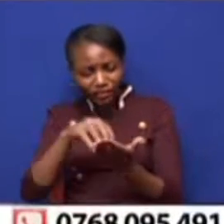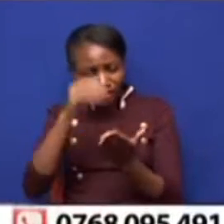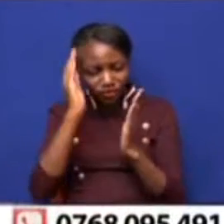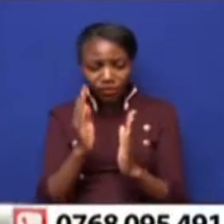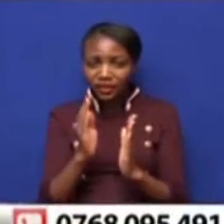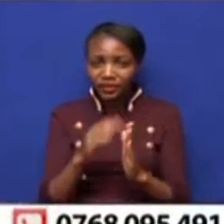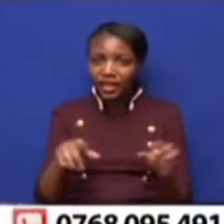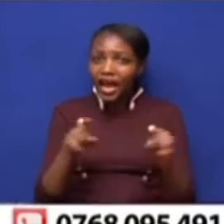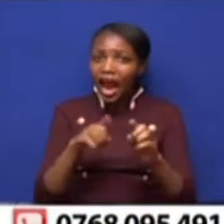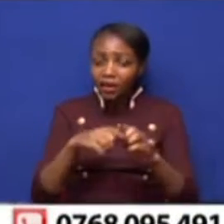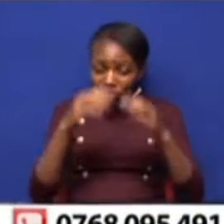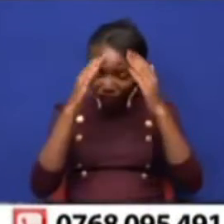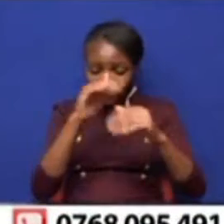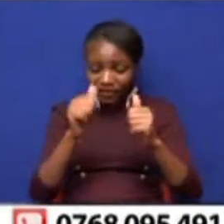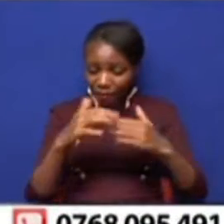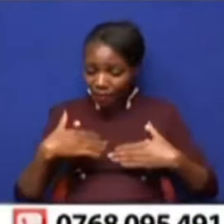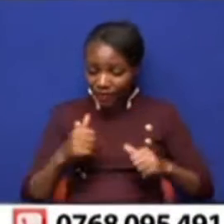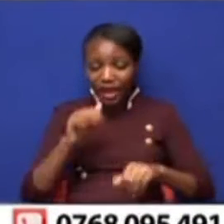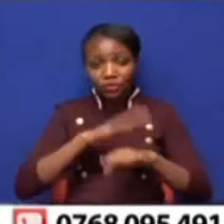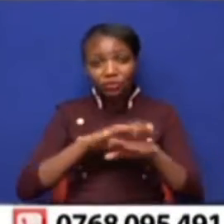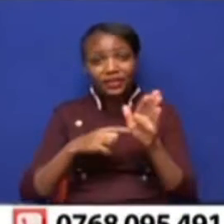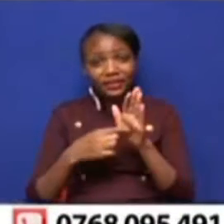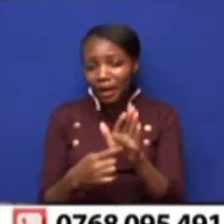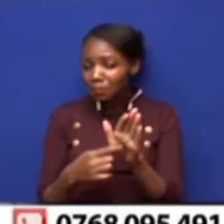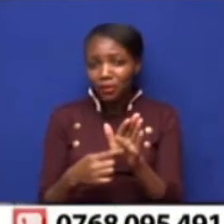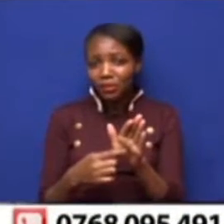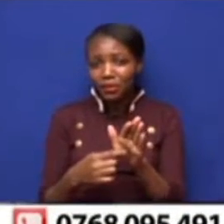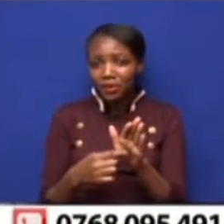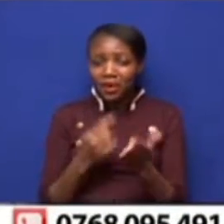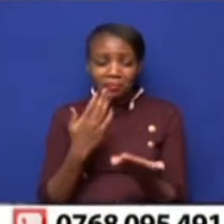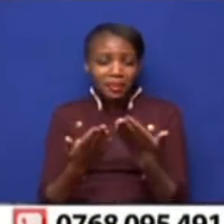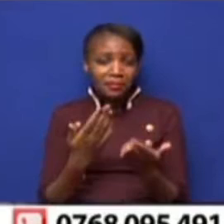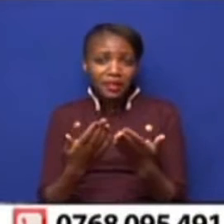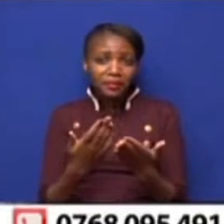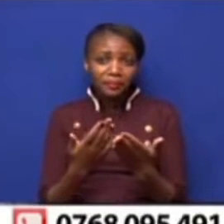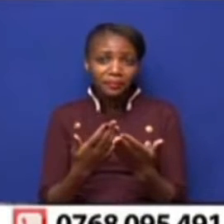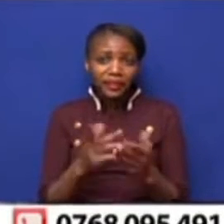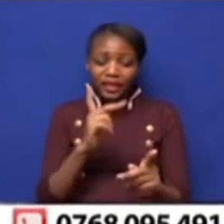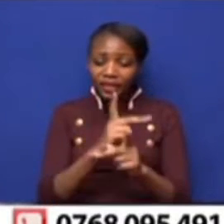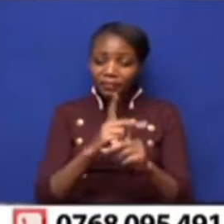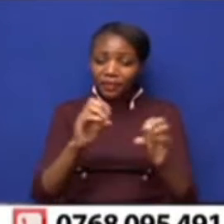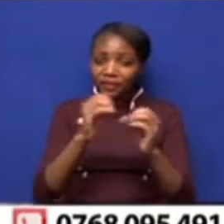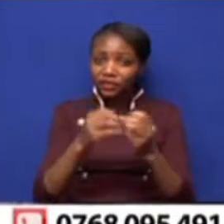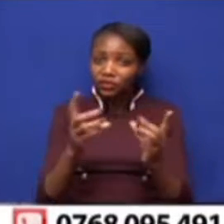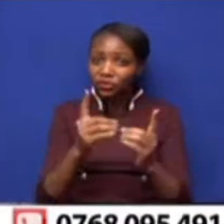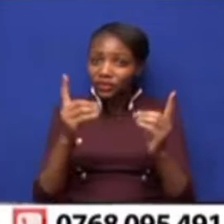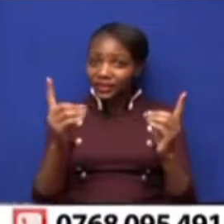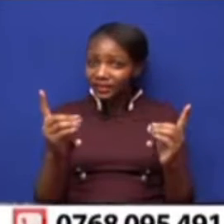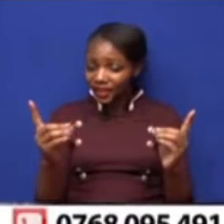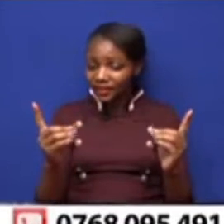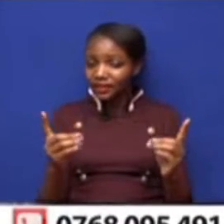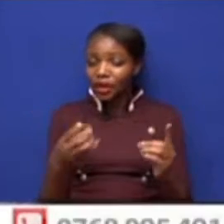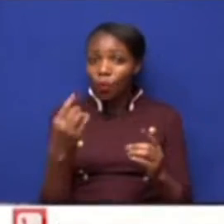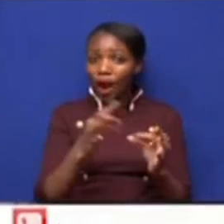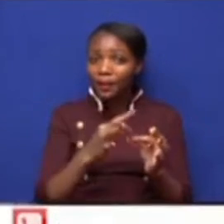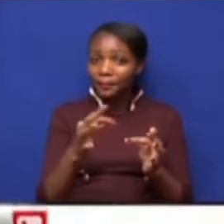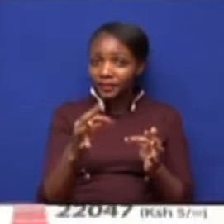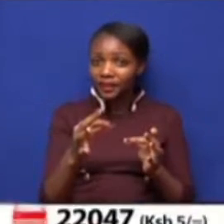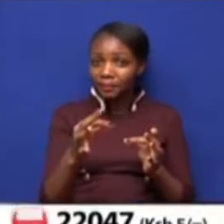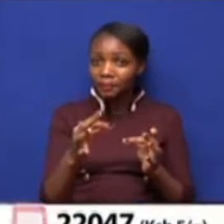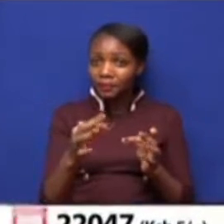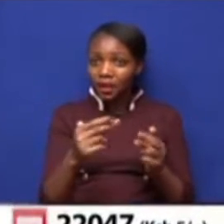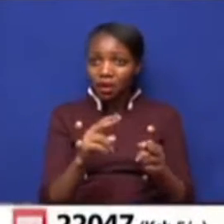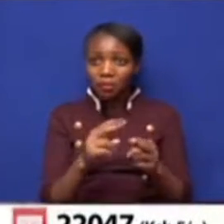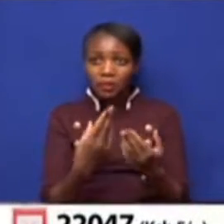hali ya afya, kwa mfano ile hali ya kuweka nafasi ya mita moja ama